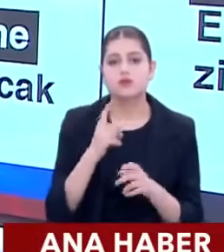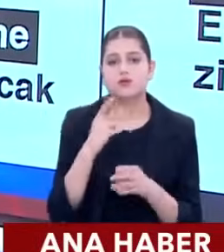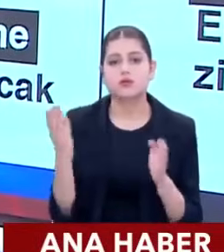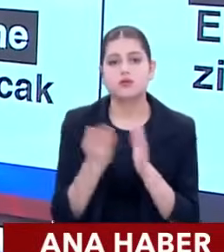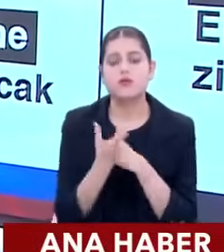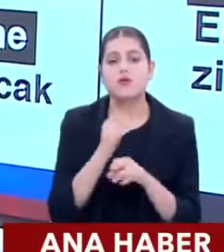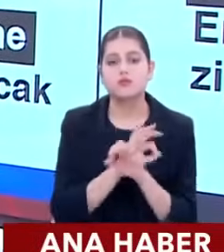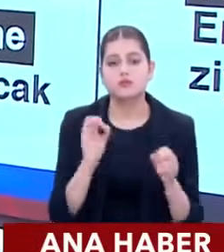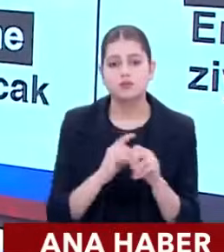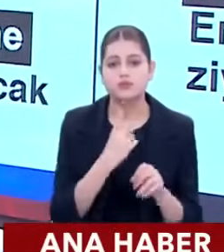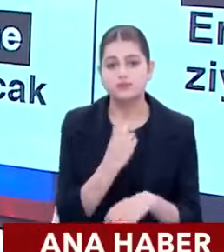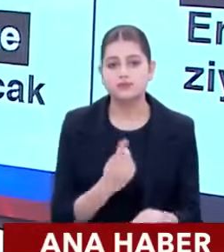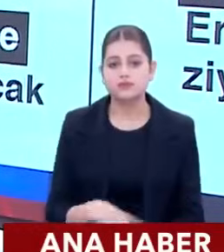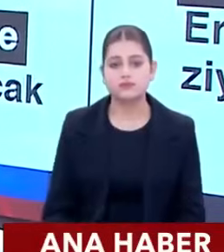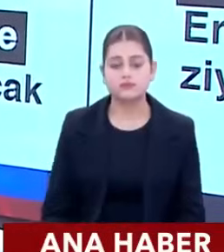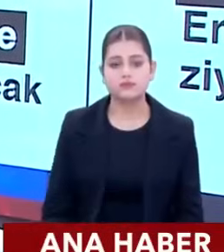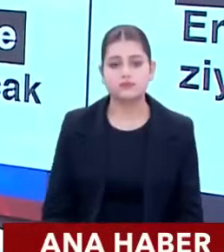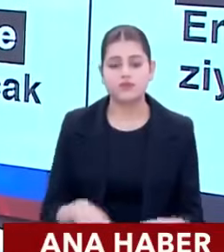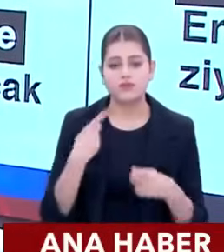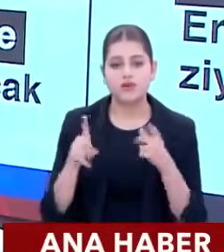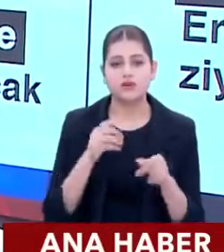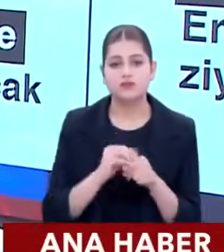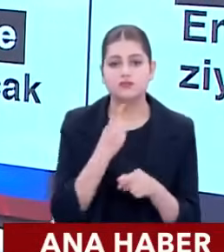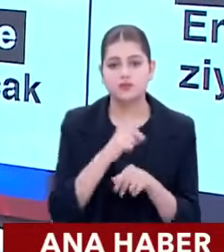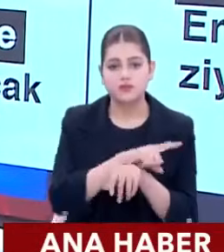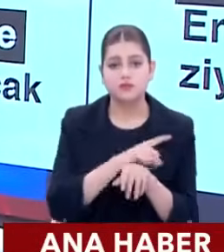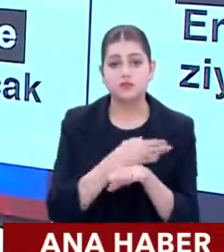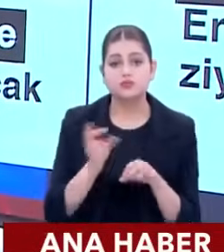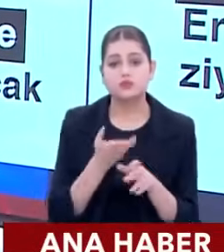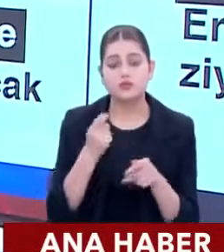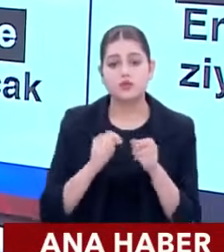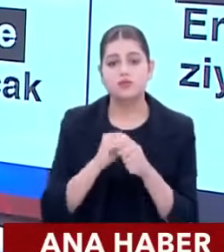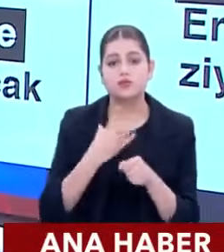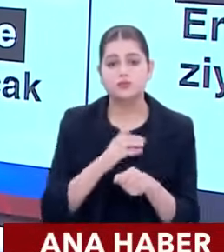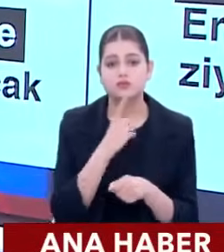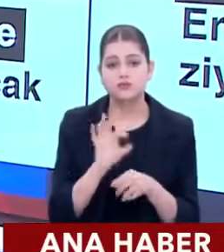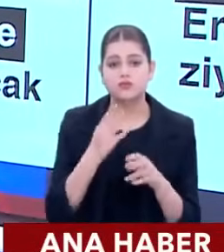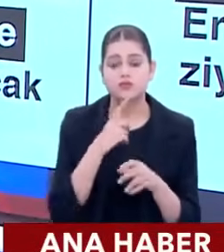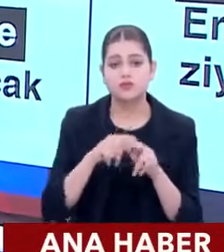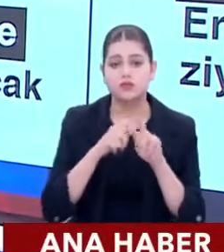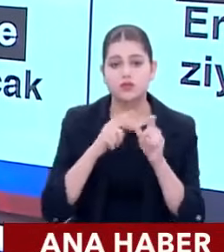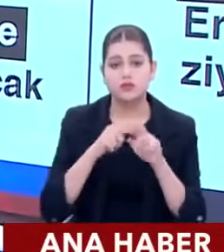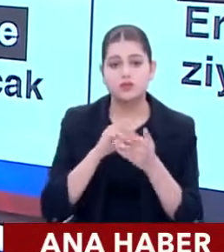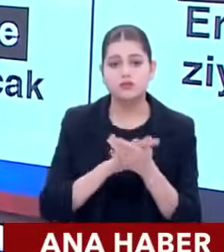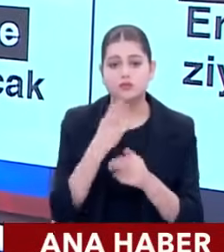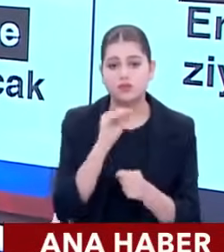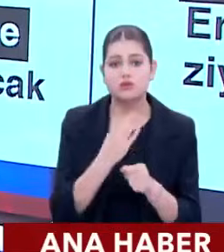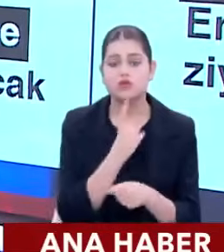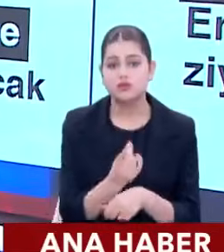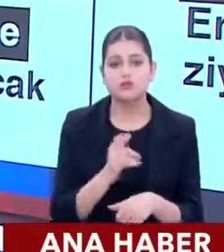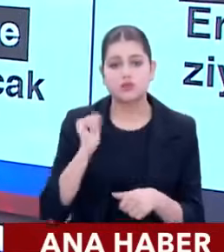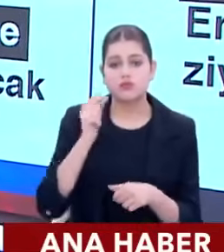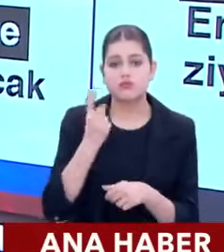yıkım gerçekleştirebiliyordu farklı farklı biraz daha sürecin hızlanması isteniyor ki bu da bir yasal düzenlemeyle mümkün demişti